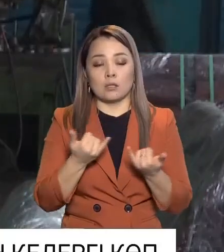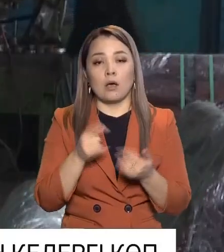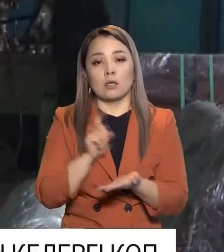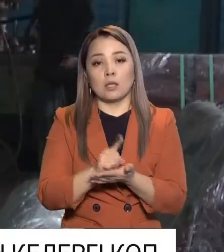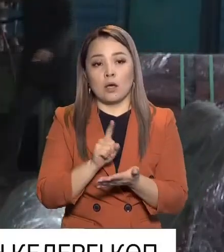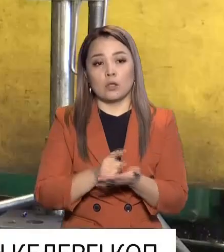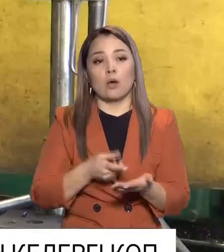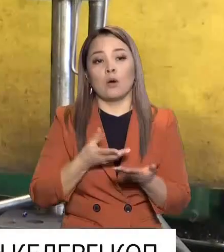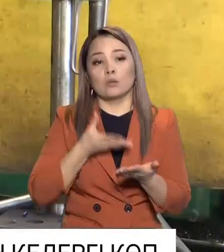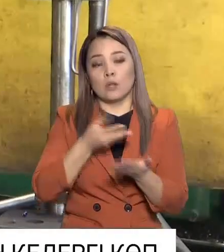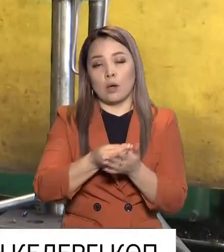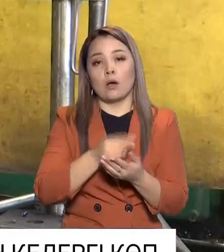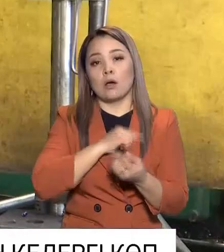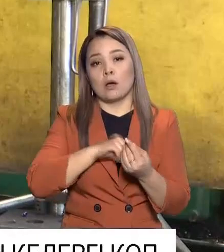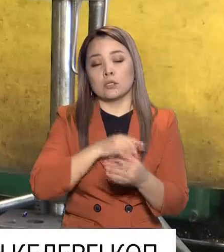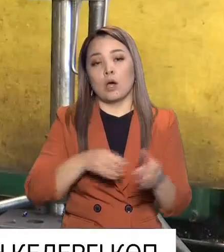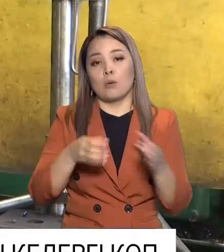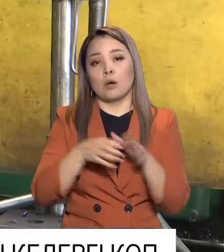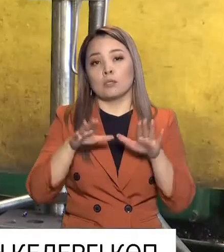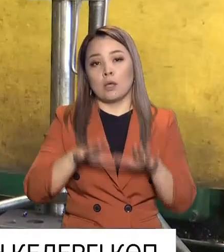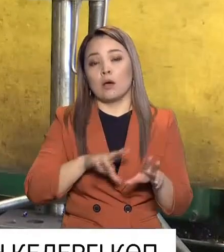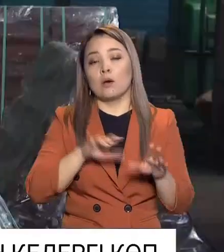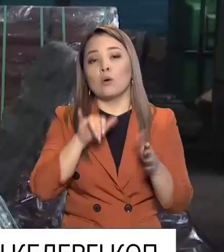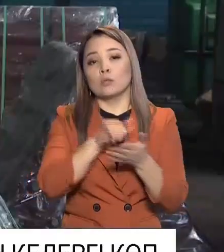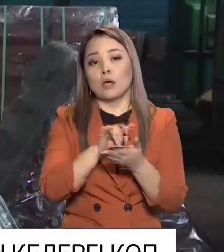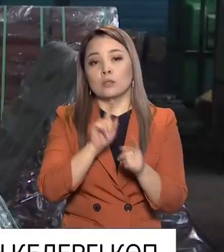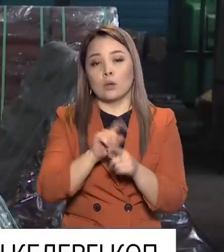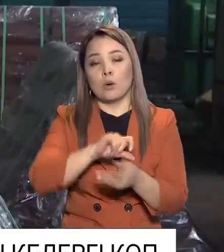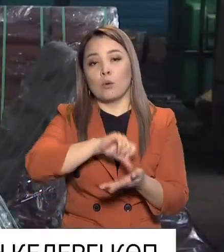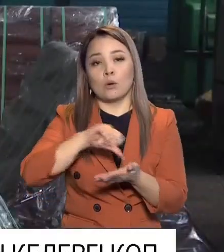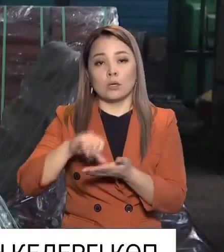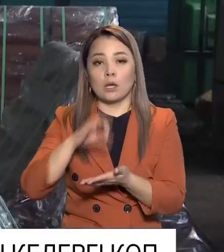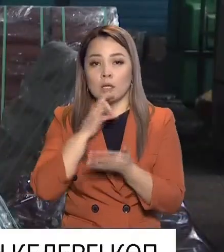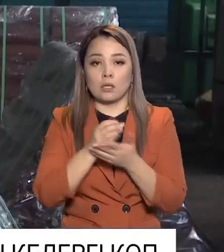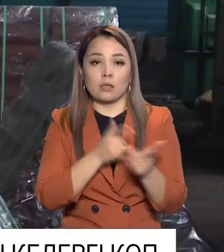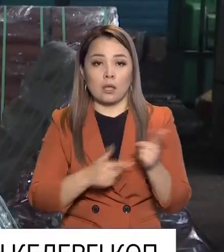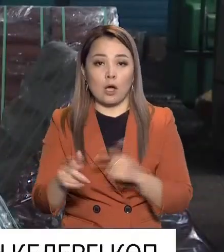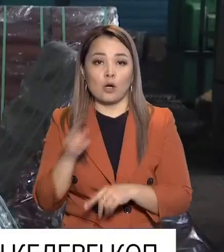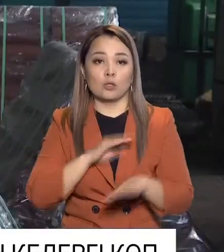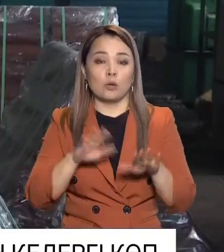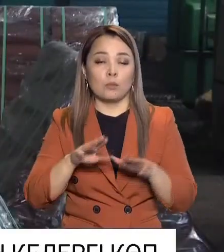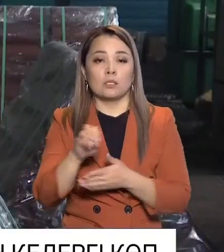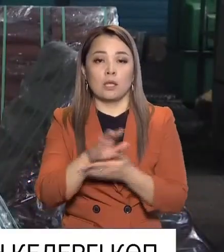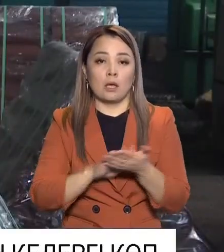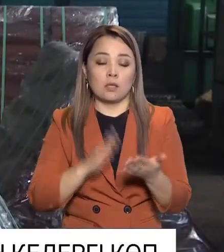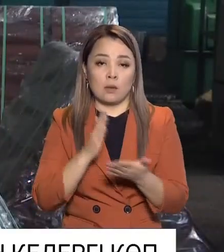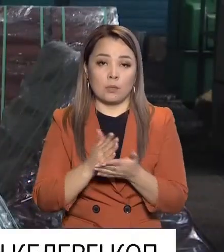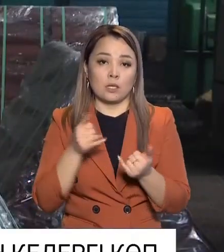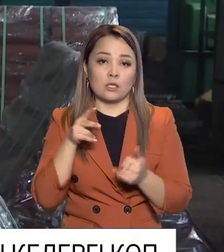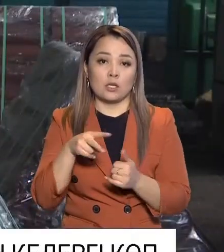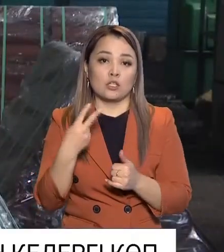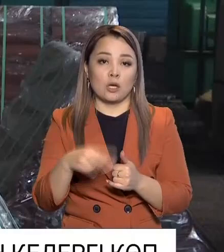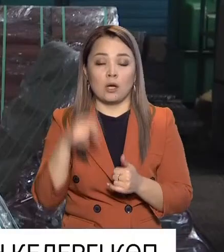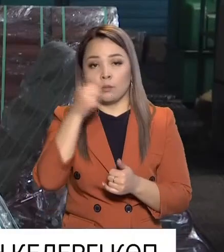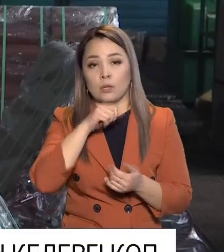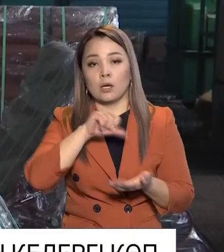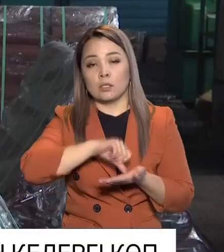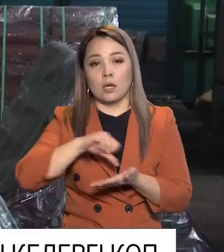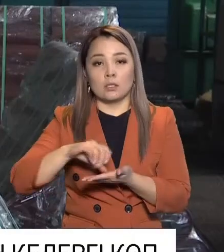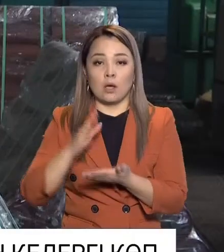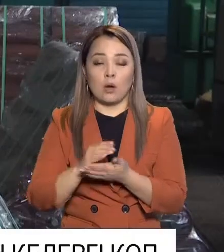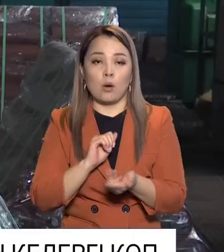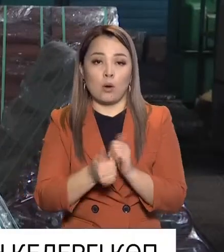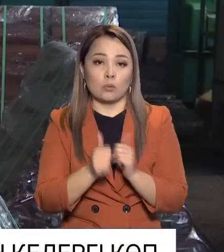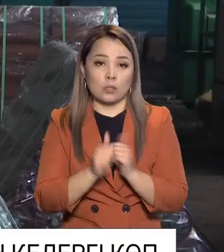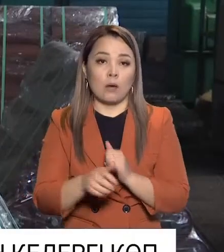салық органы тарапынан кәсіпорынды оңалту жөніндегі уәкілетті өкіл тағайындалды. Бастапқыда жұмыс жайлап жүрген. Кейін 2020 жылы уәкілетті өкіл ауысып,